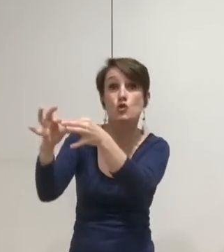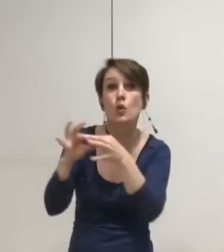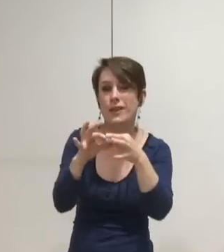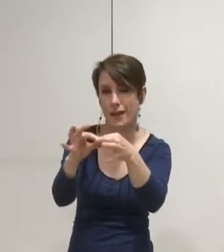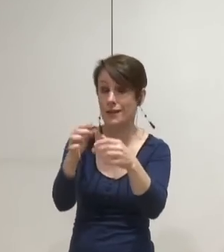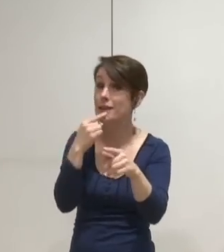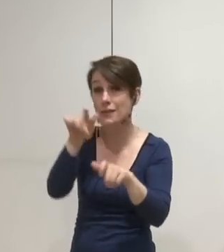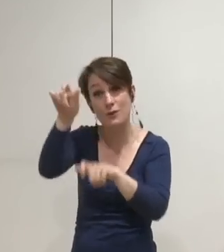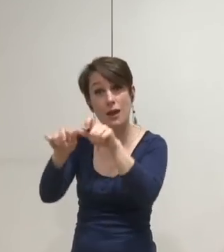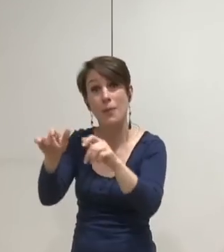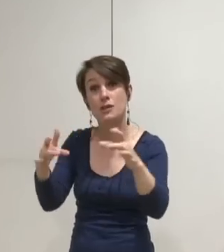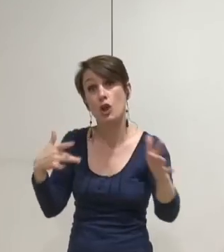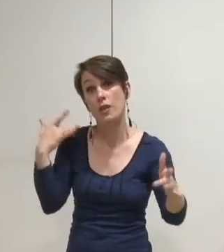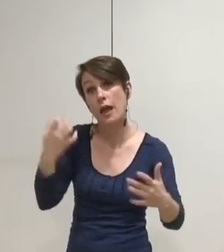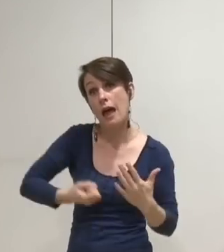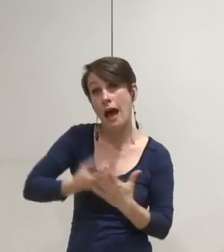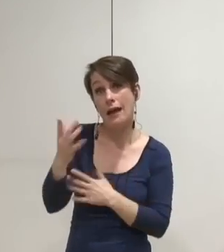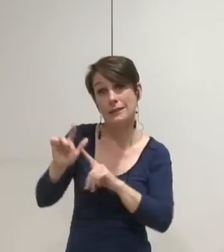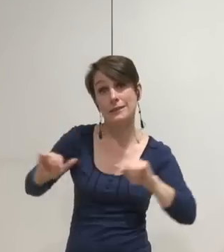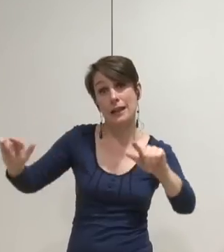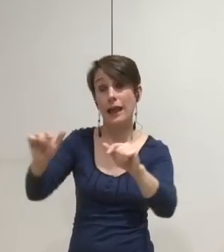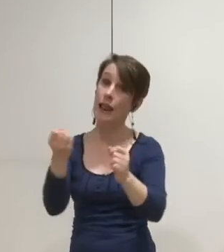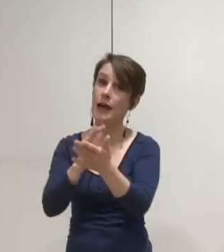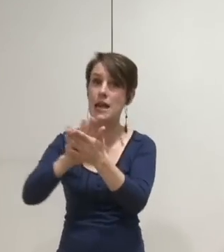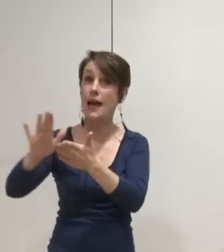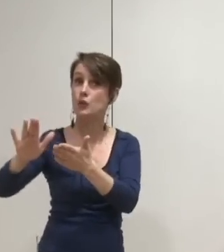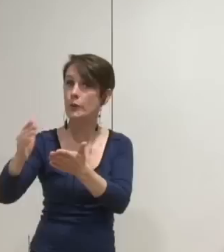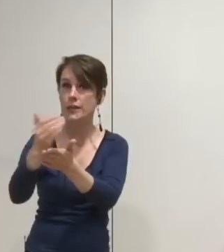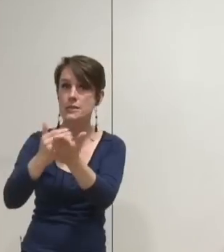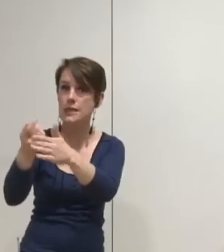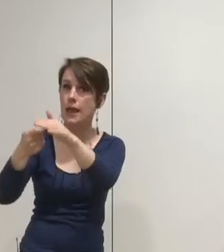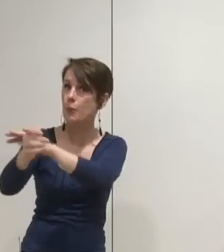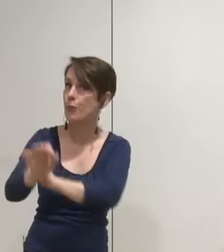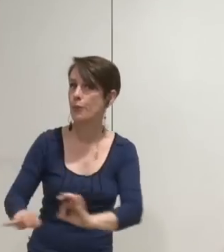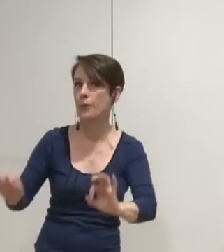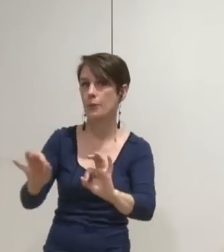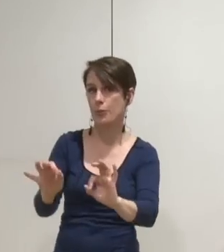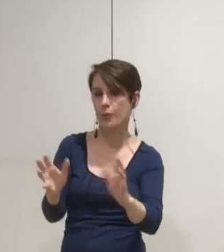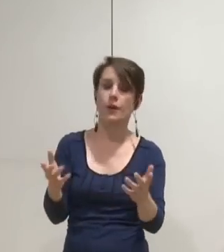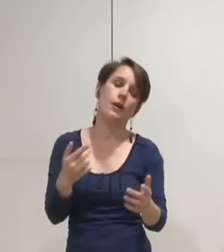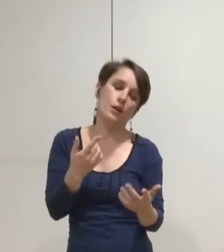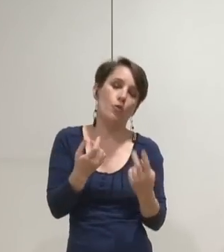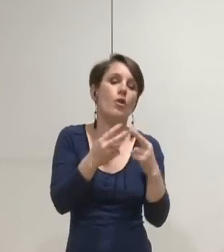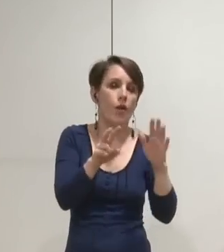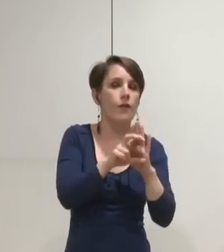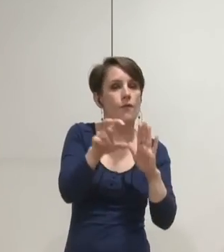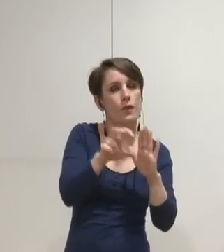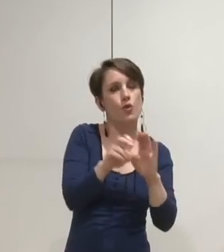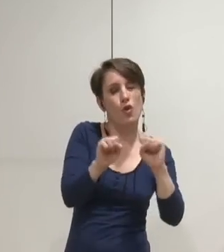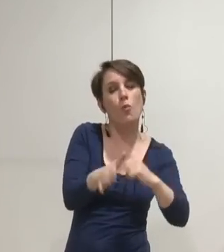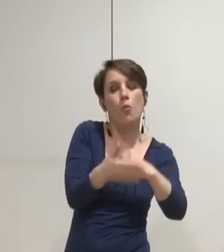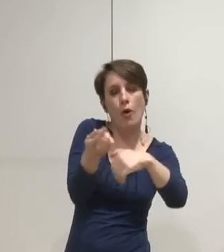soir-là joueront gratuitement et la ville fournira un un support financier pour permettre à la billetterie de dégager un